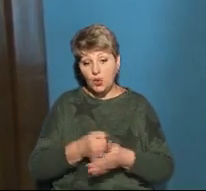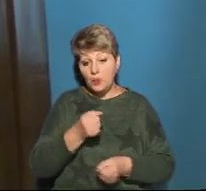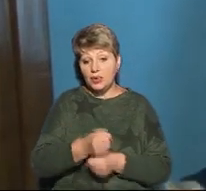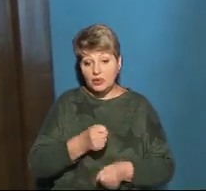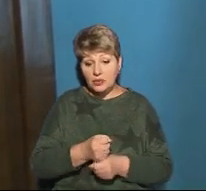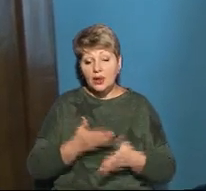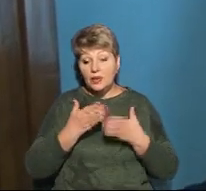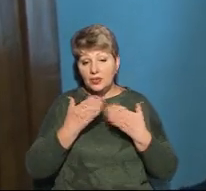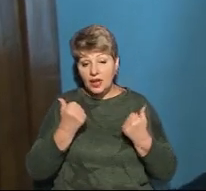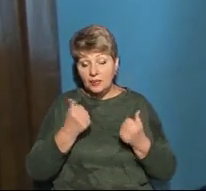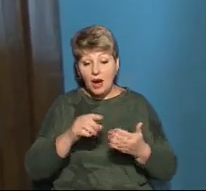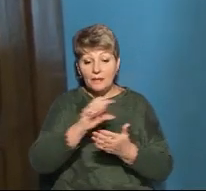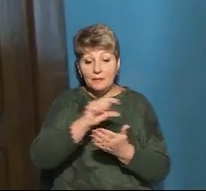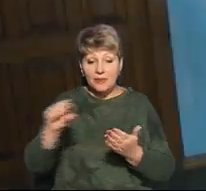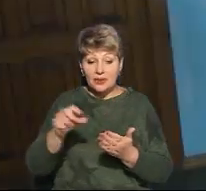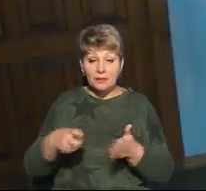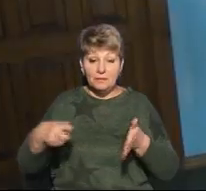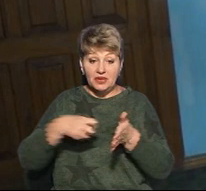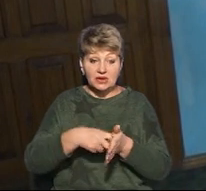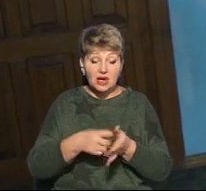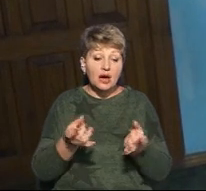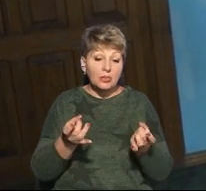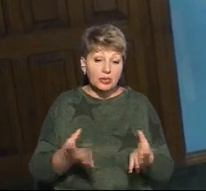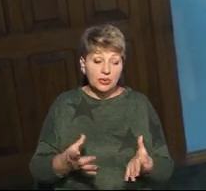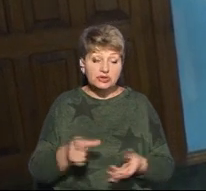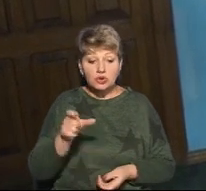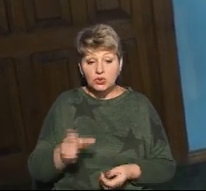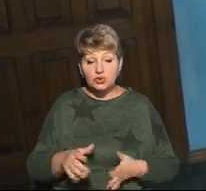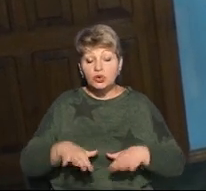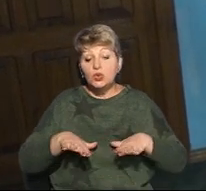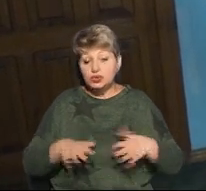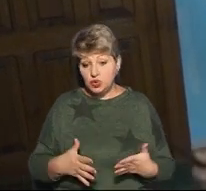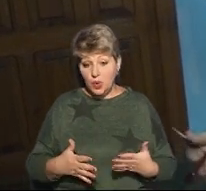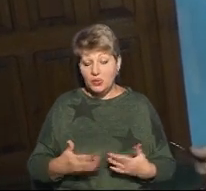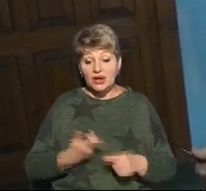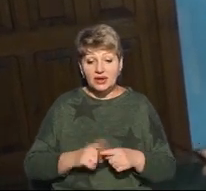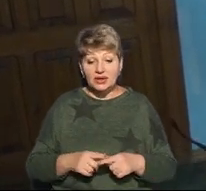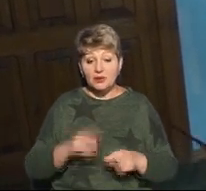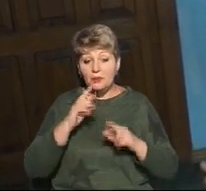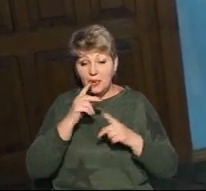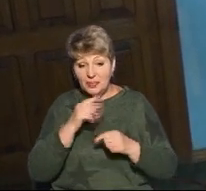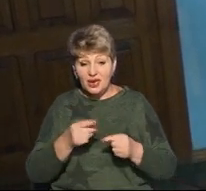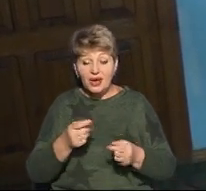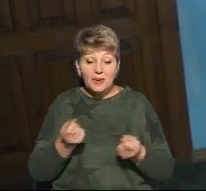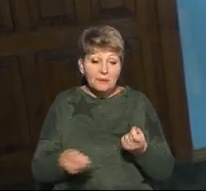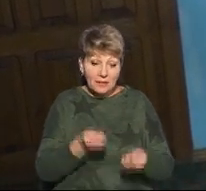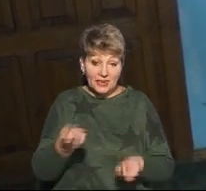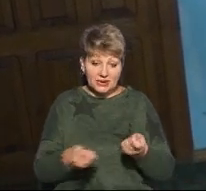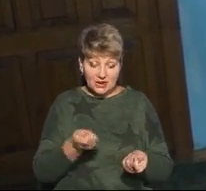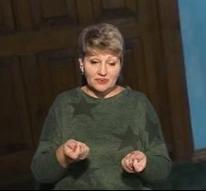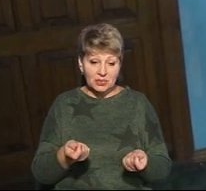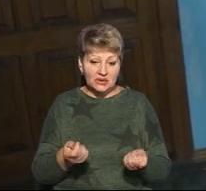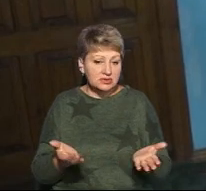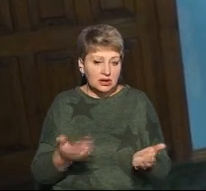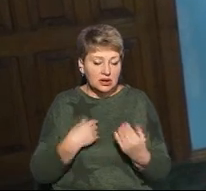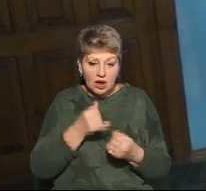нема на зверху на підписи печаті. Просто люди втомлені, я рахую. І це такі опечатки, така дрібниця.